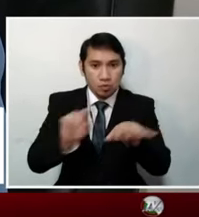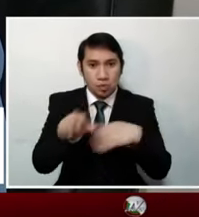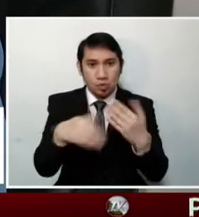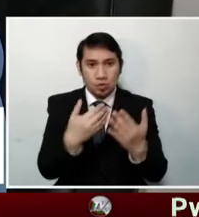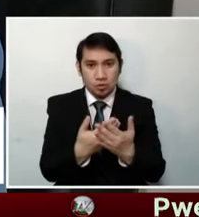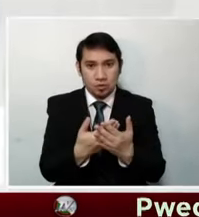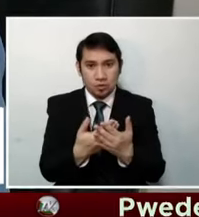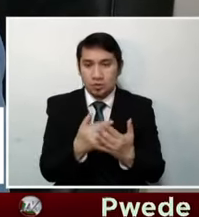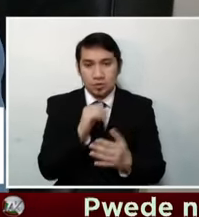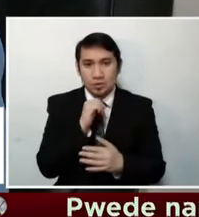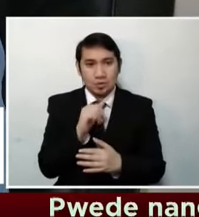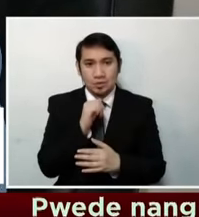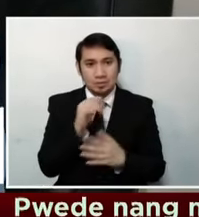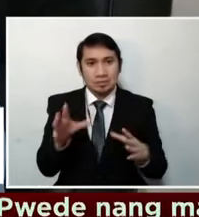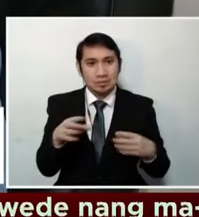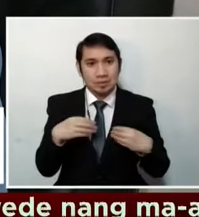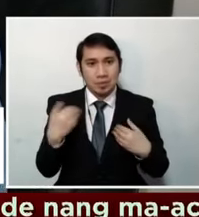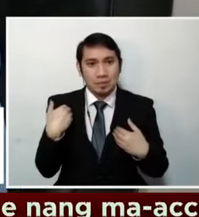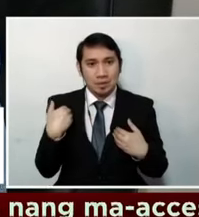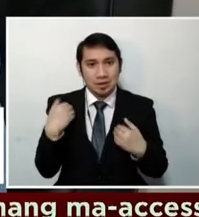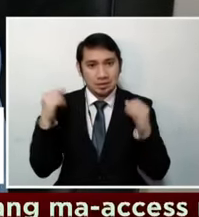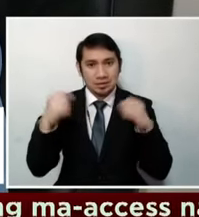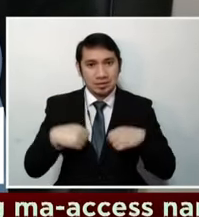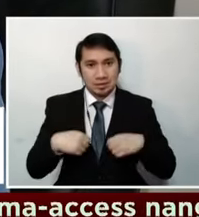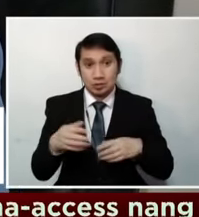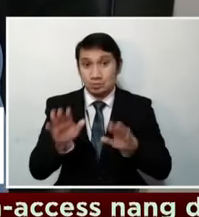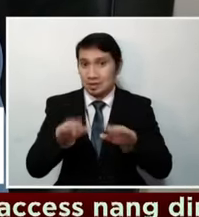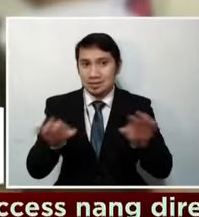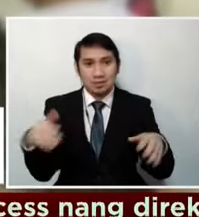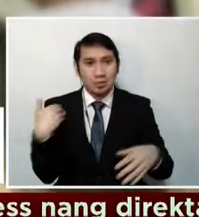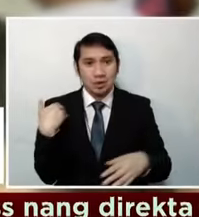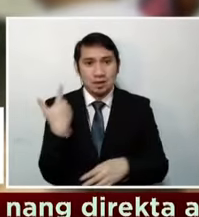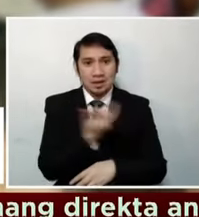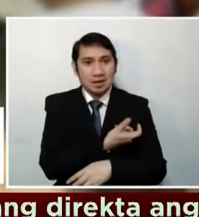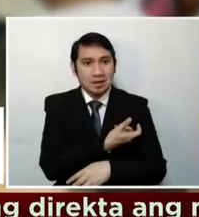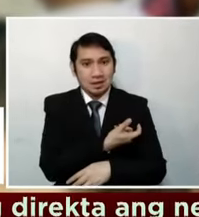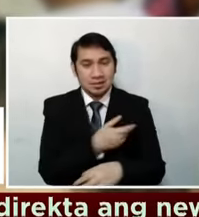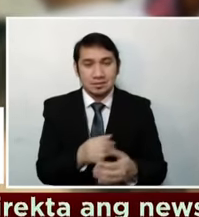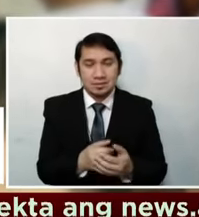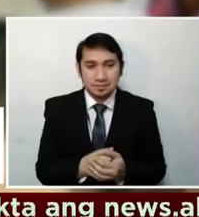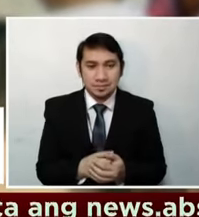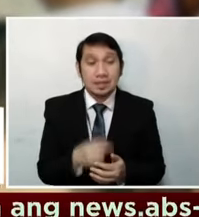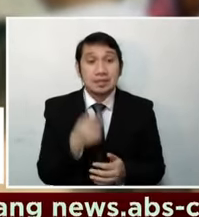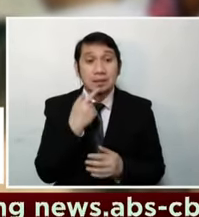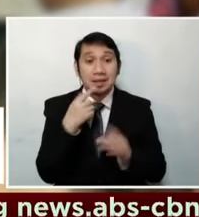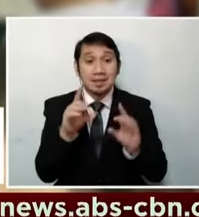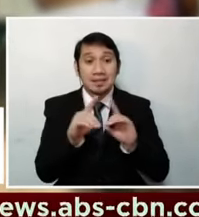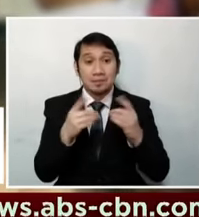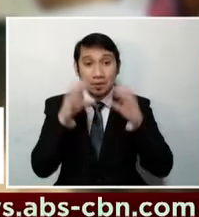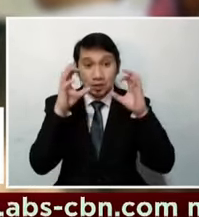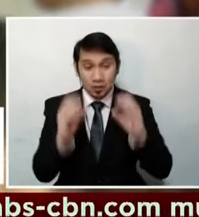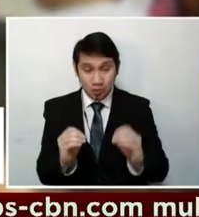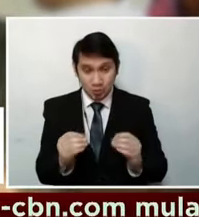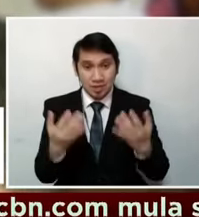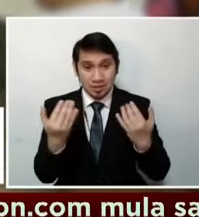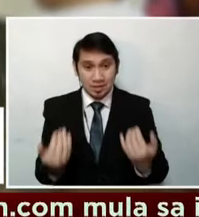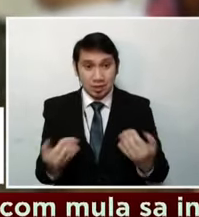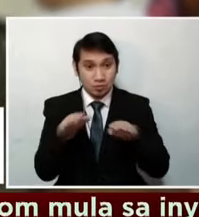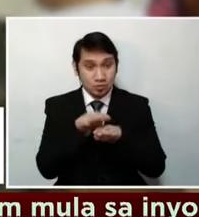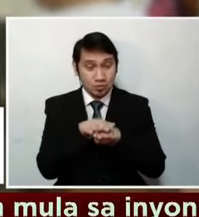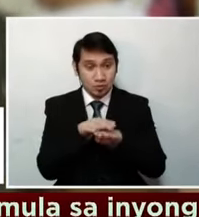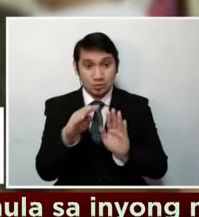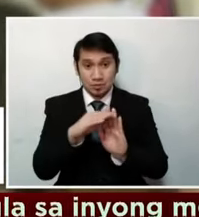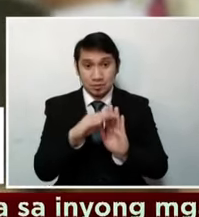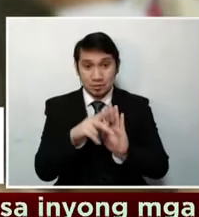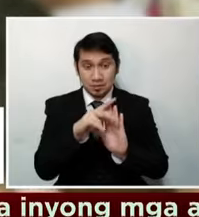Kaya hindi ako pabor. Yung mga bata, wala pang injection, vaccine. Para sa DepEd, ang joint guidelines ng DepEd at DOH